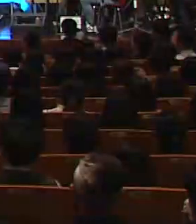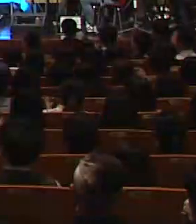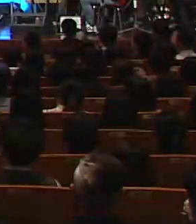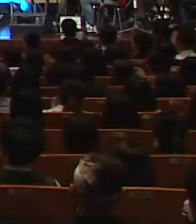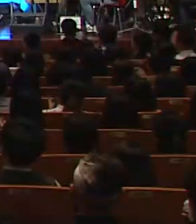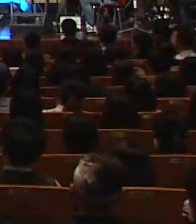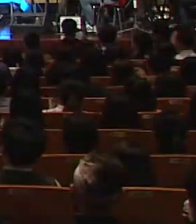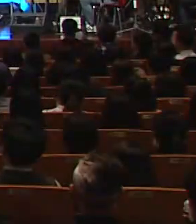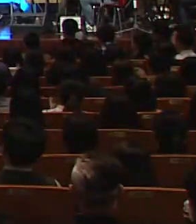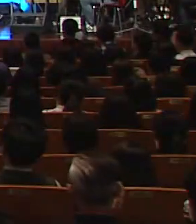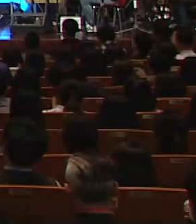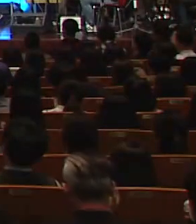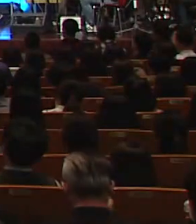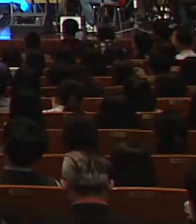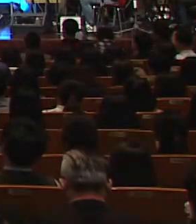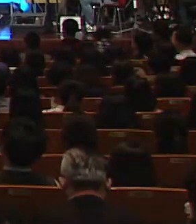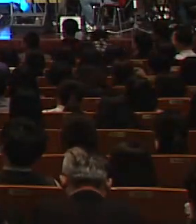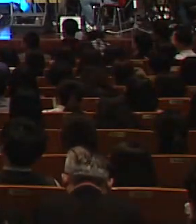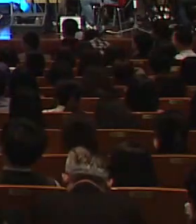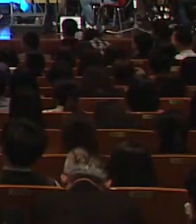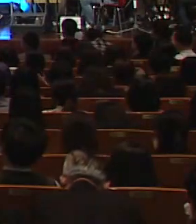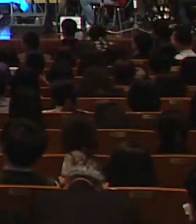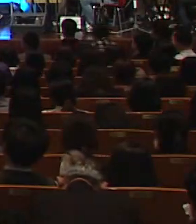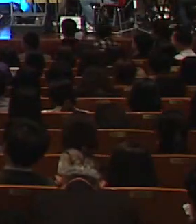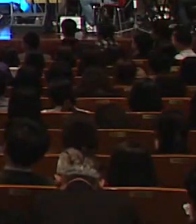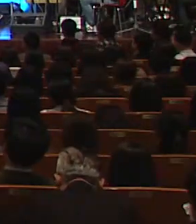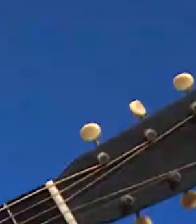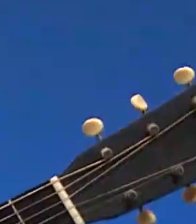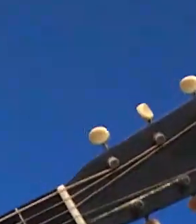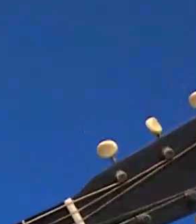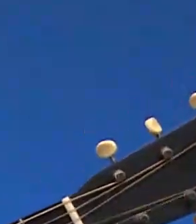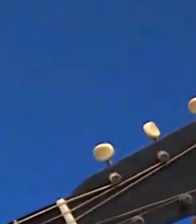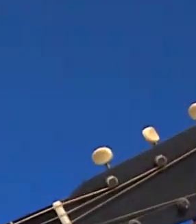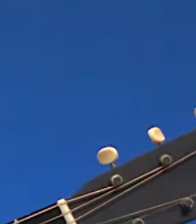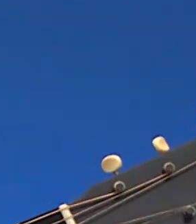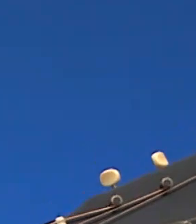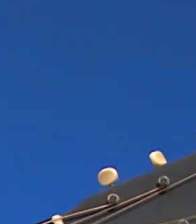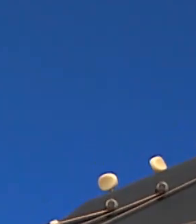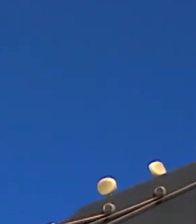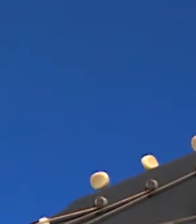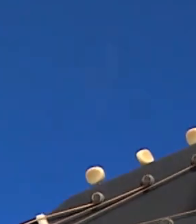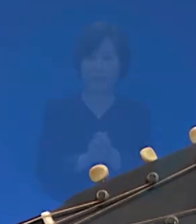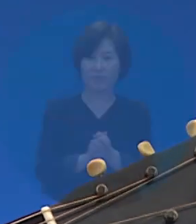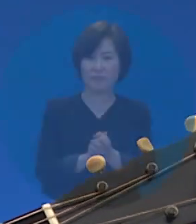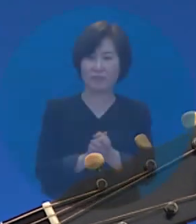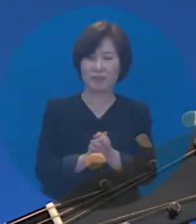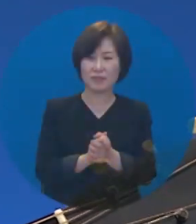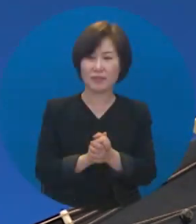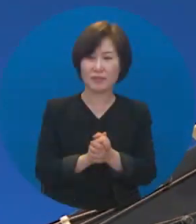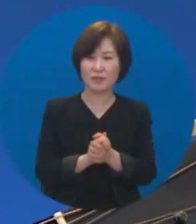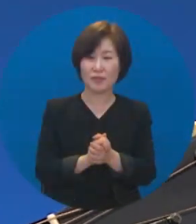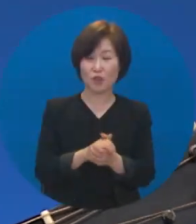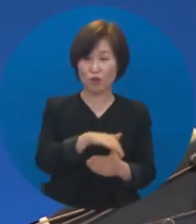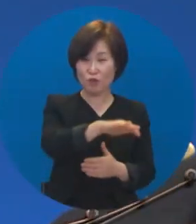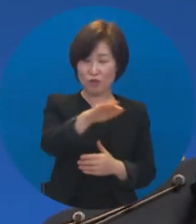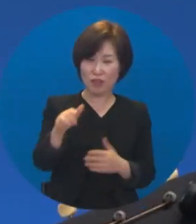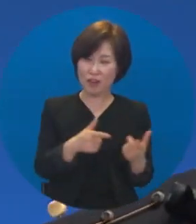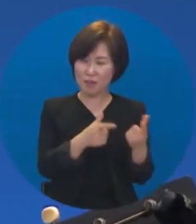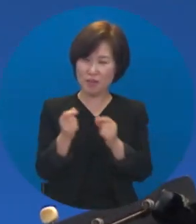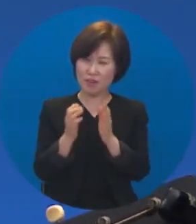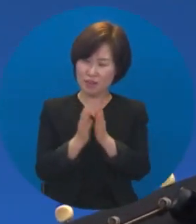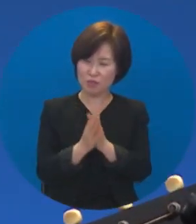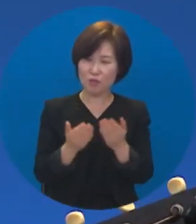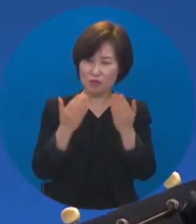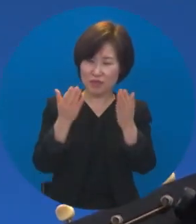우리가 이 시간에 함께 이 말씀을 붙잡고 기도할 때 이렇게 기도하고 싶습니다. 우리가 하나님의 영광을